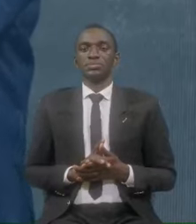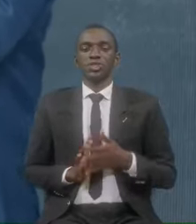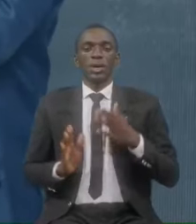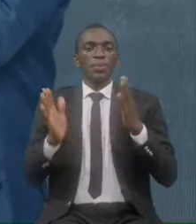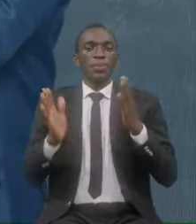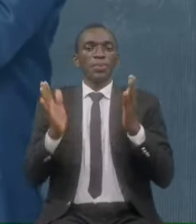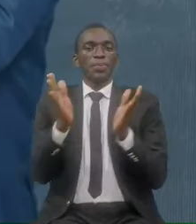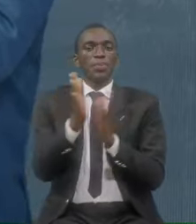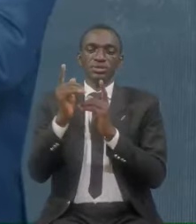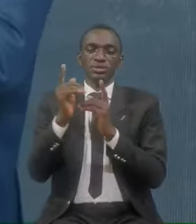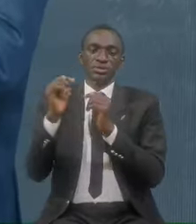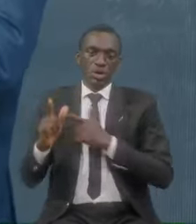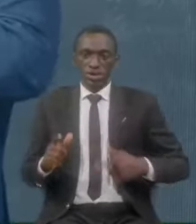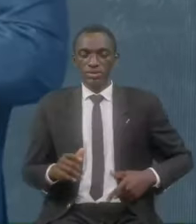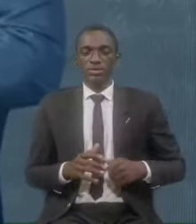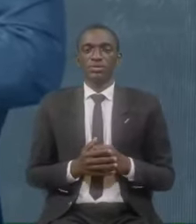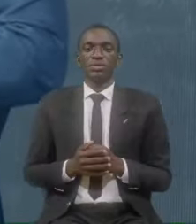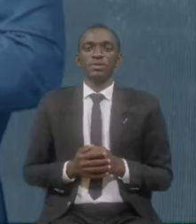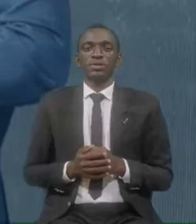Gloire à Dieu.